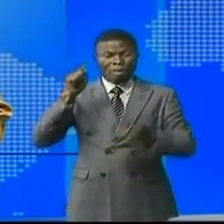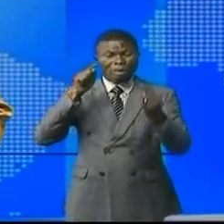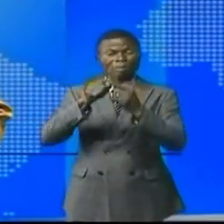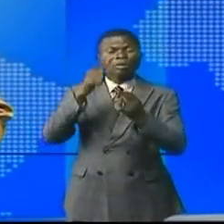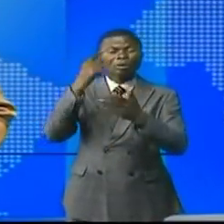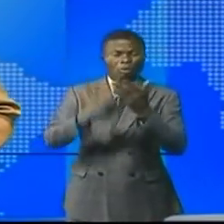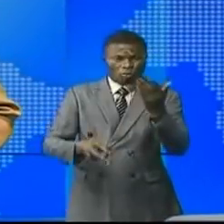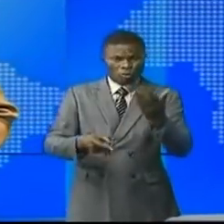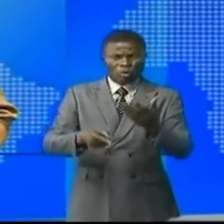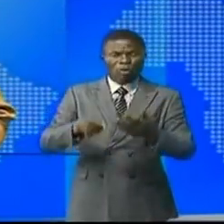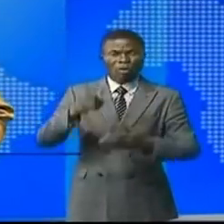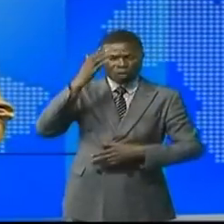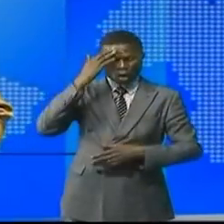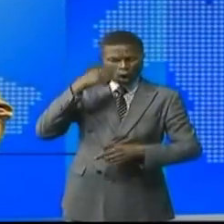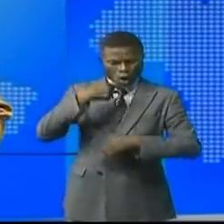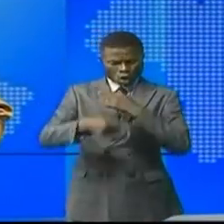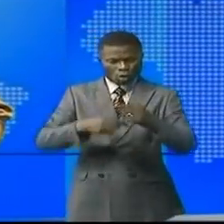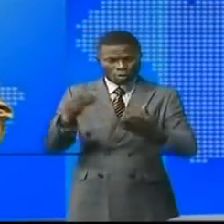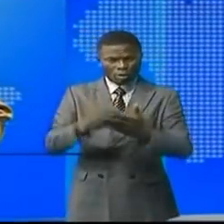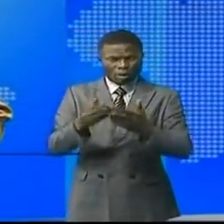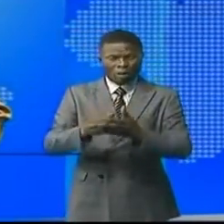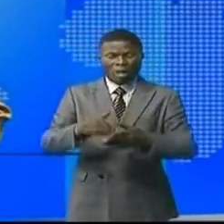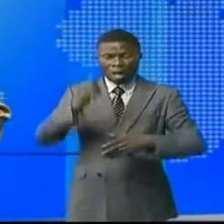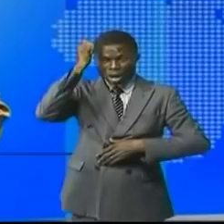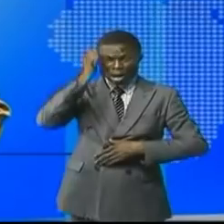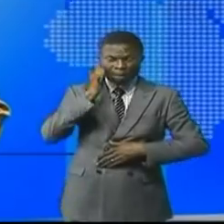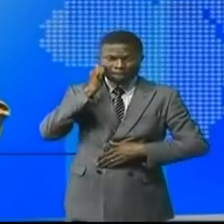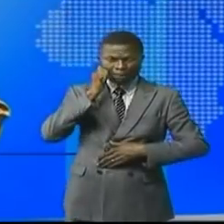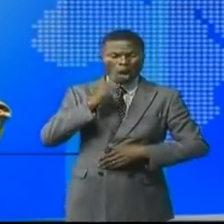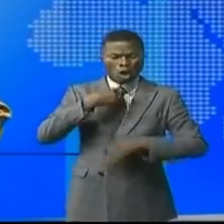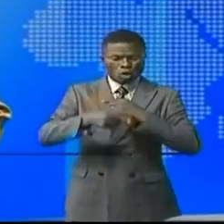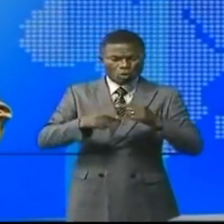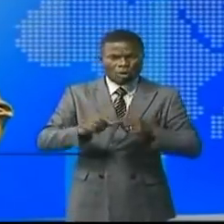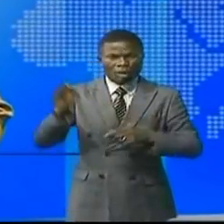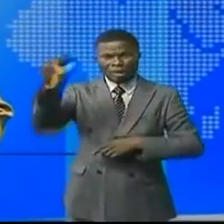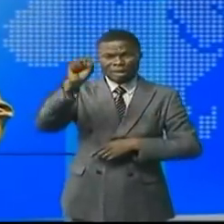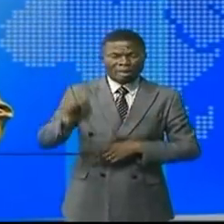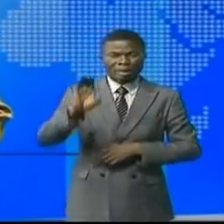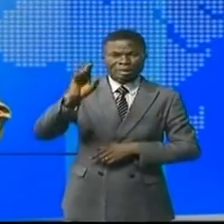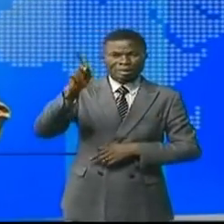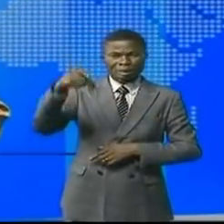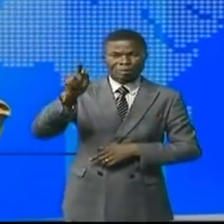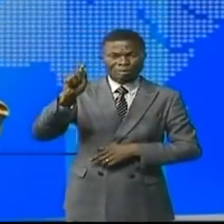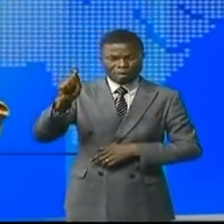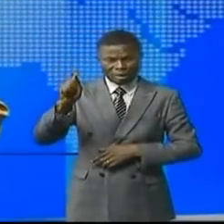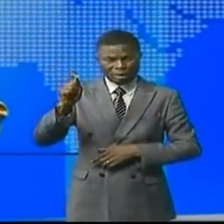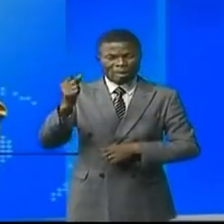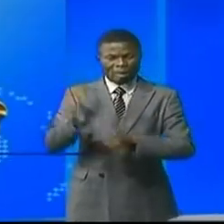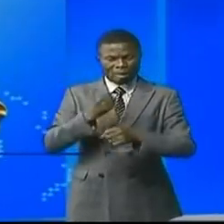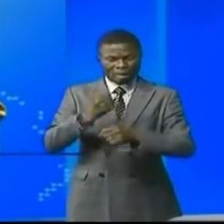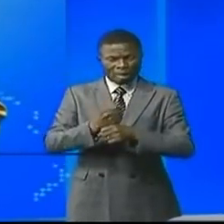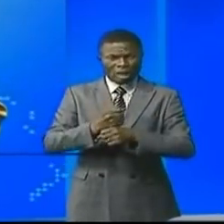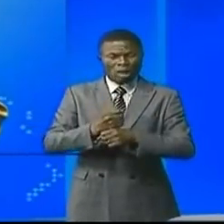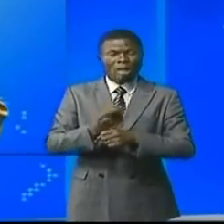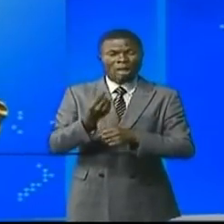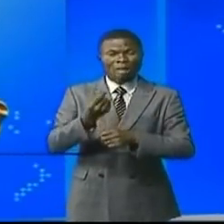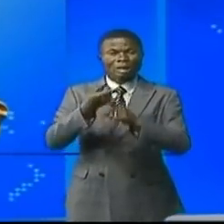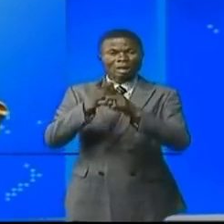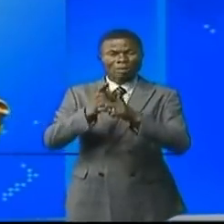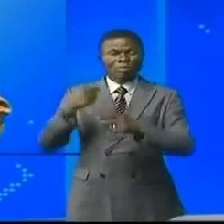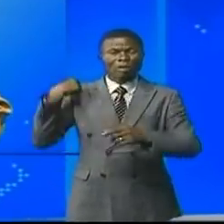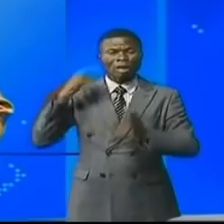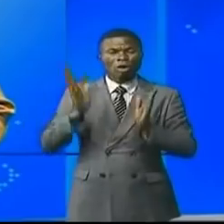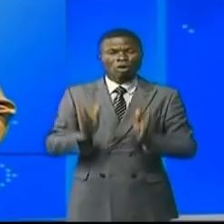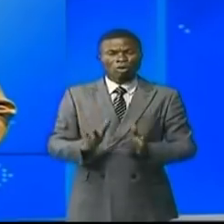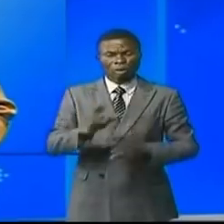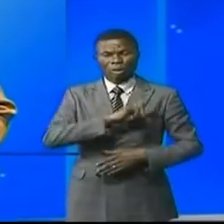est de redémarrer la flotte des bateaux de la SCPT. Ces travaux de réhabilitation seront financés par le gouvernement